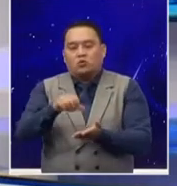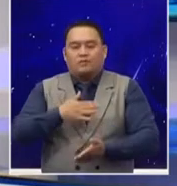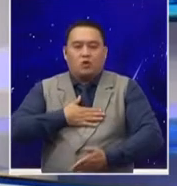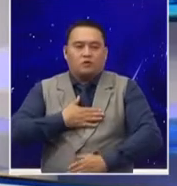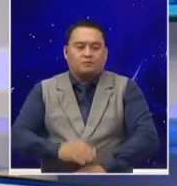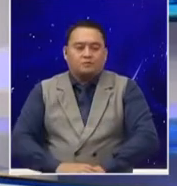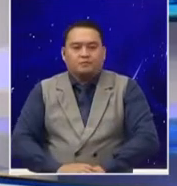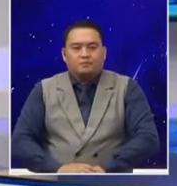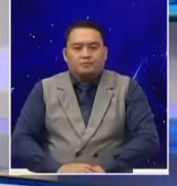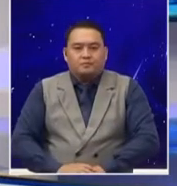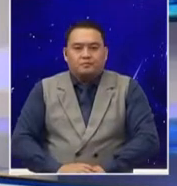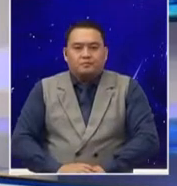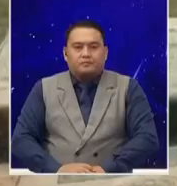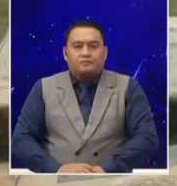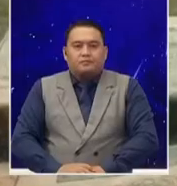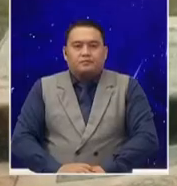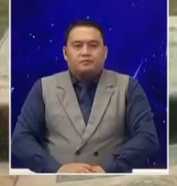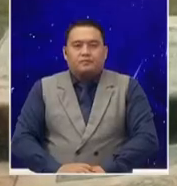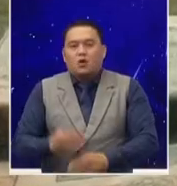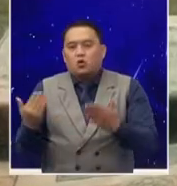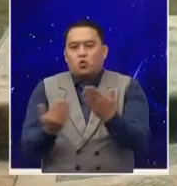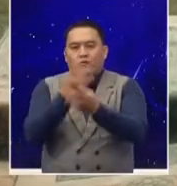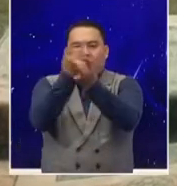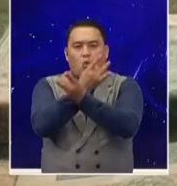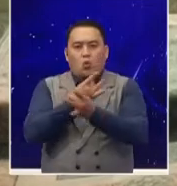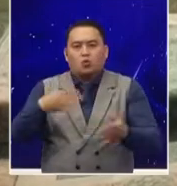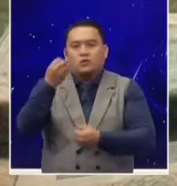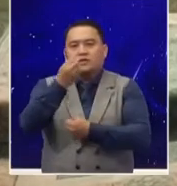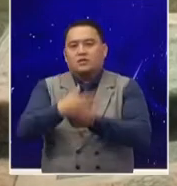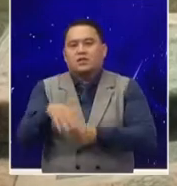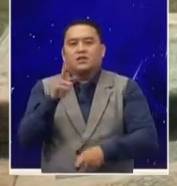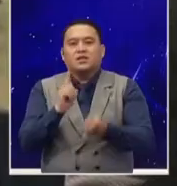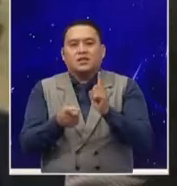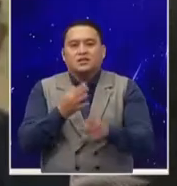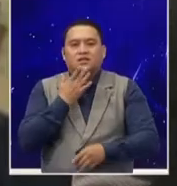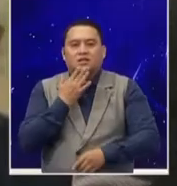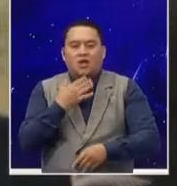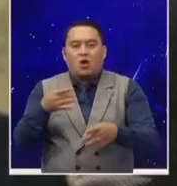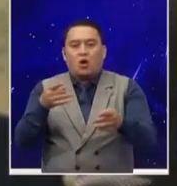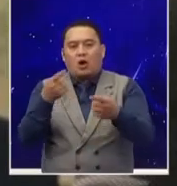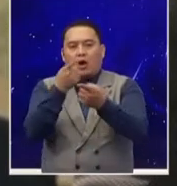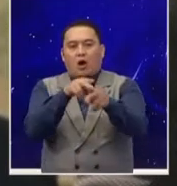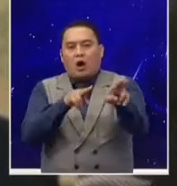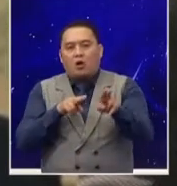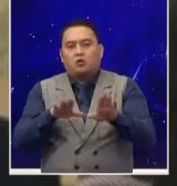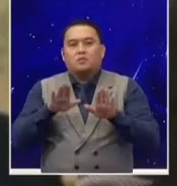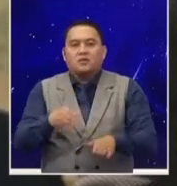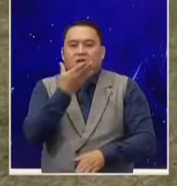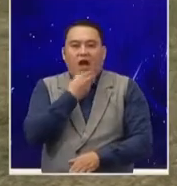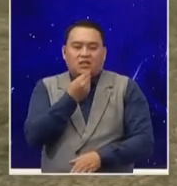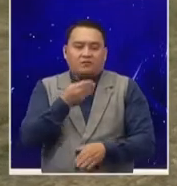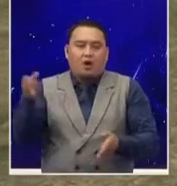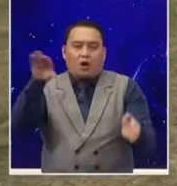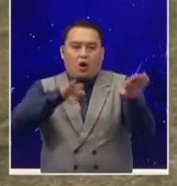наша съемочная группа. Новый этнокультурный центр национальной охоты расположился в одном из самых живописных мест ЖТСУ, в